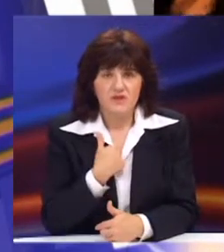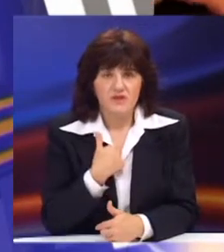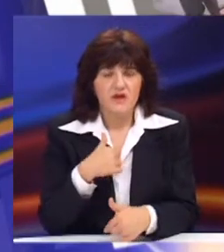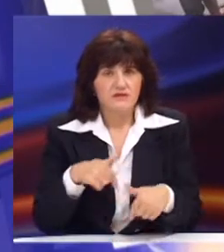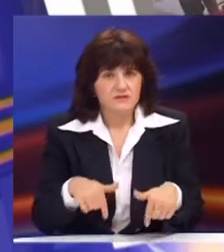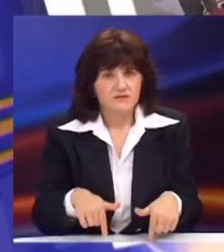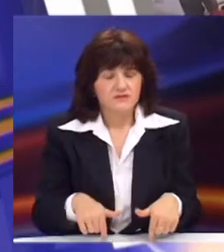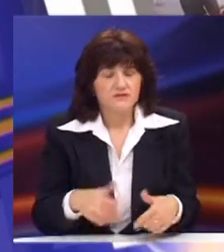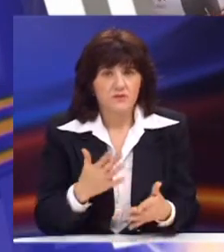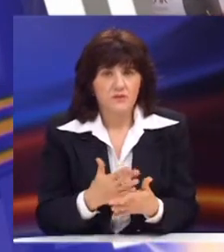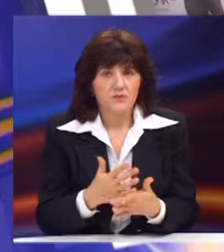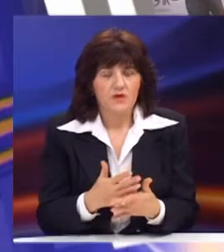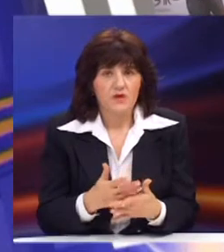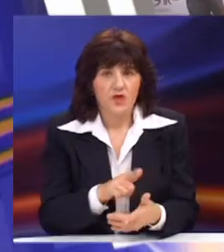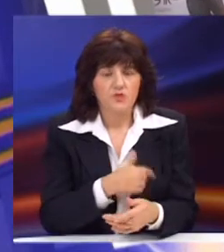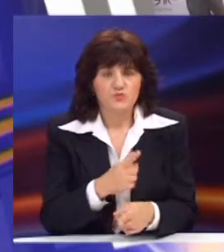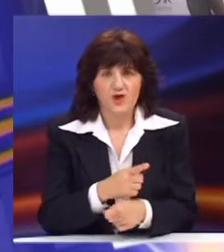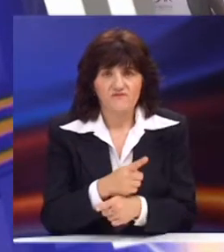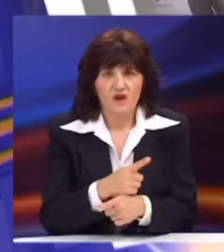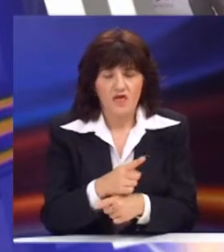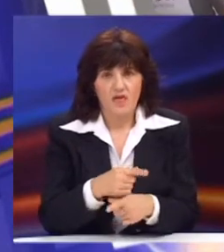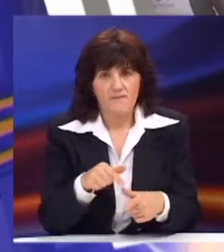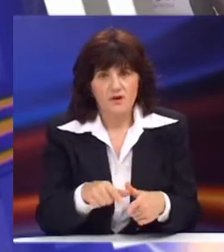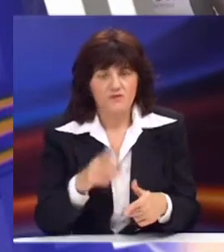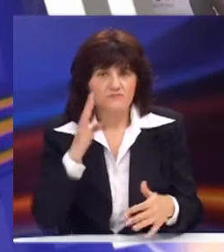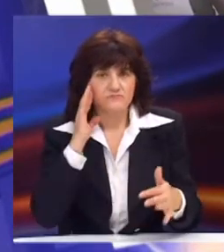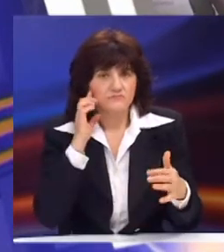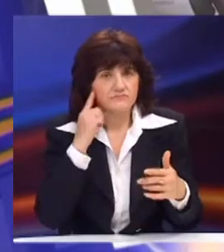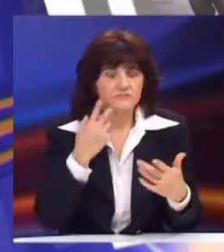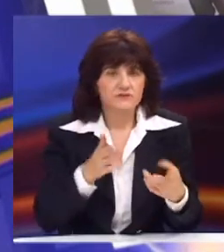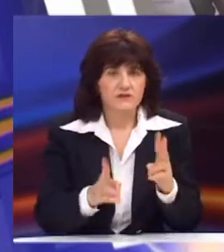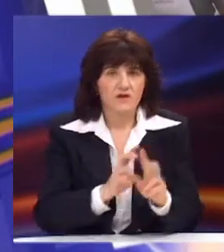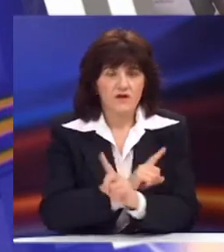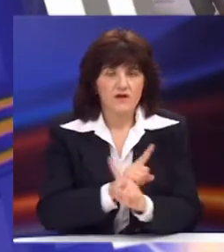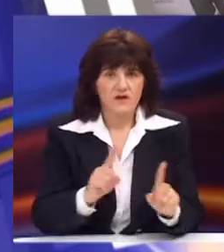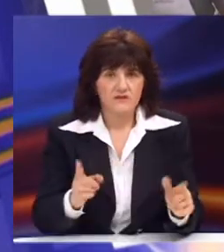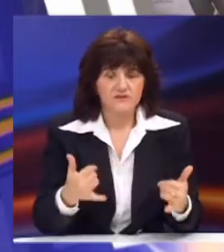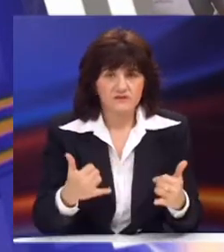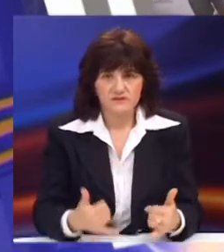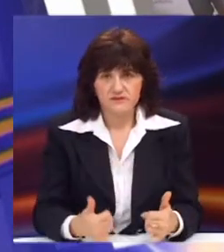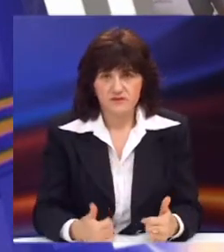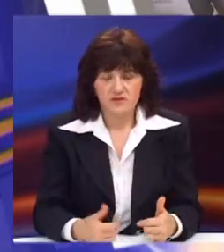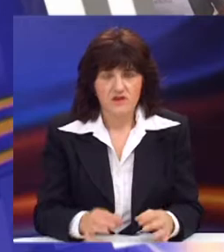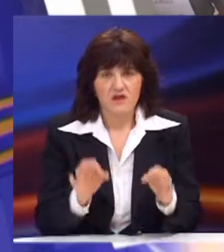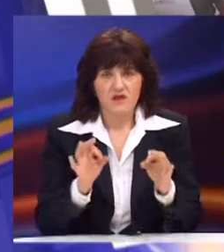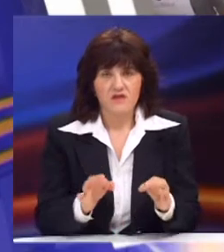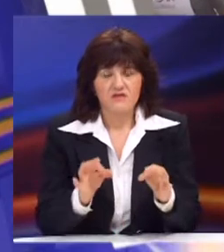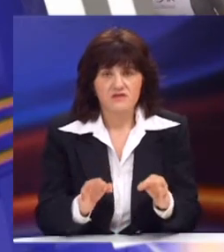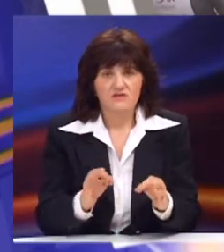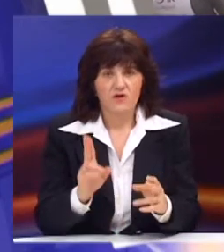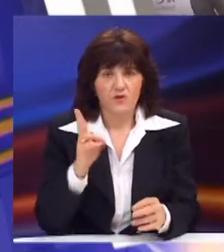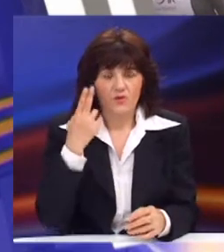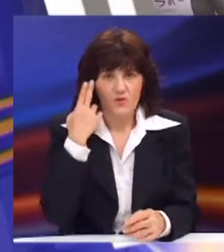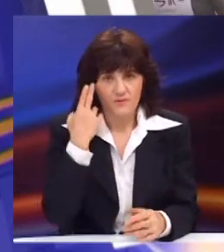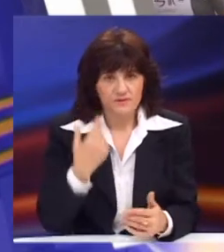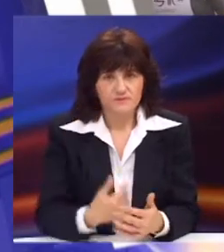zanimljiva i ja sam se njome bavila već duže vreme na različite načine, a čini mi se stvari da je